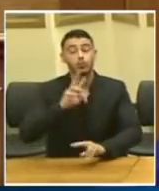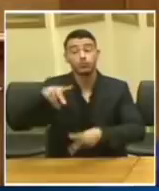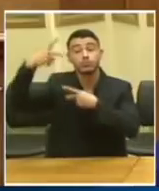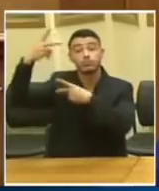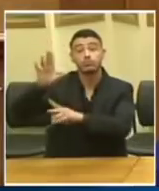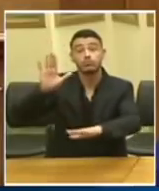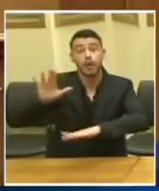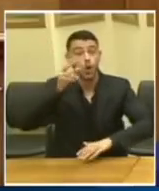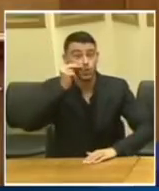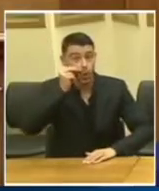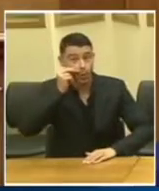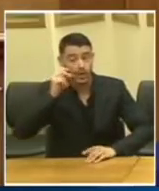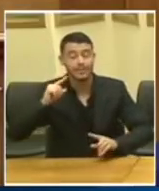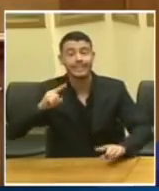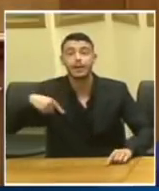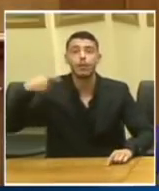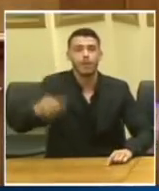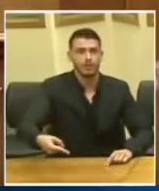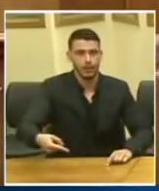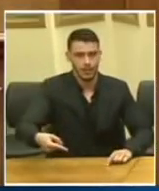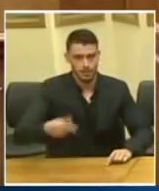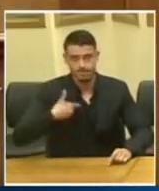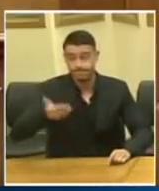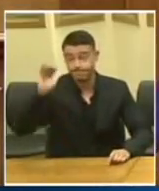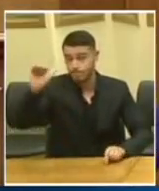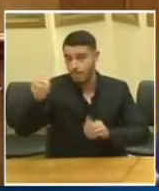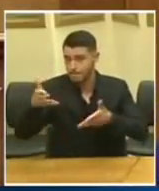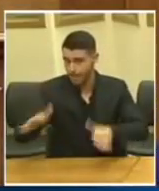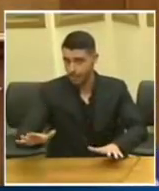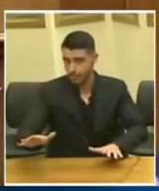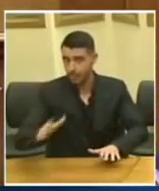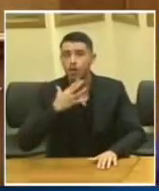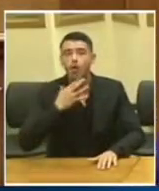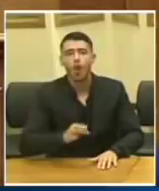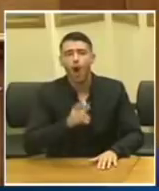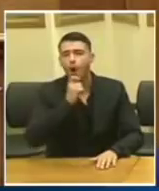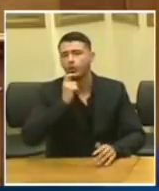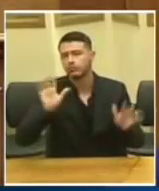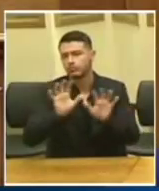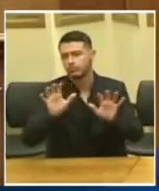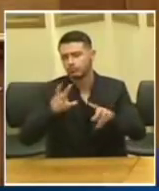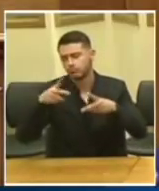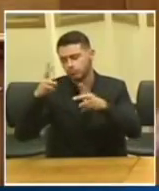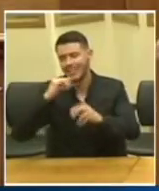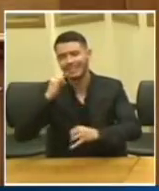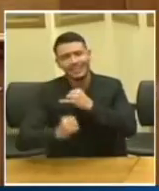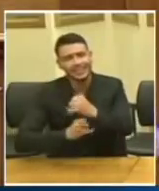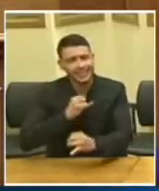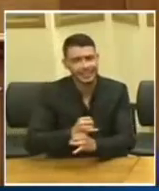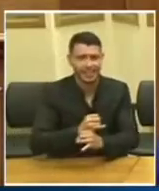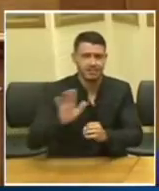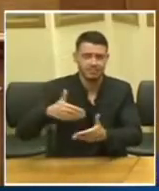την επόμενη μέρα, όταν ερωτήθη, διότι έγινε θέμα στα μέσα ενημέρωσης, στο διαδίκτυο και στον τύπο, τον φίλο